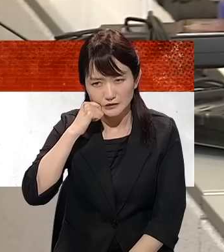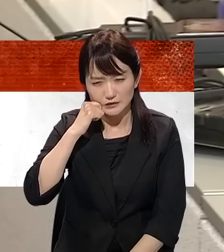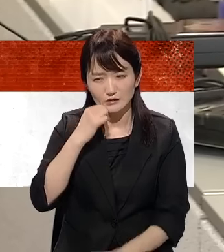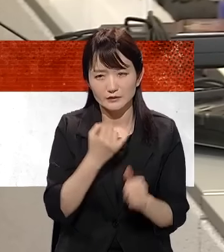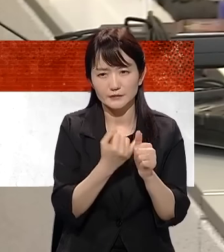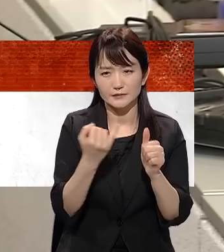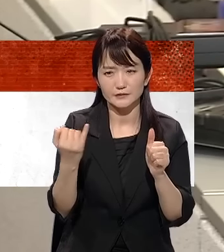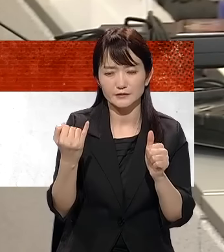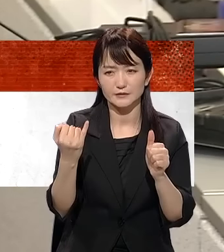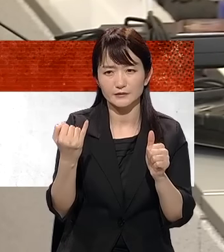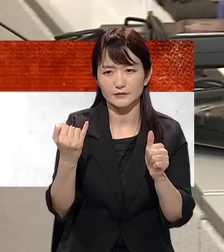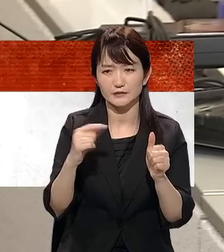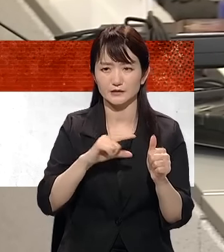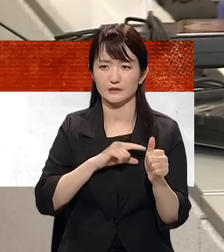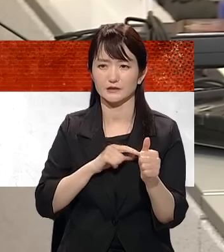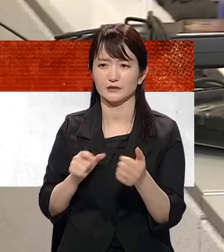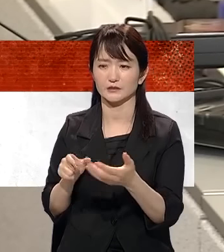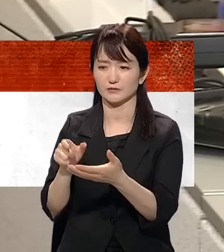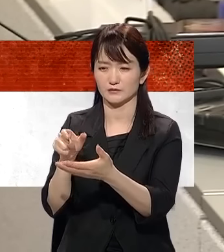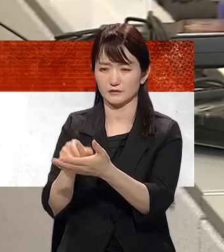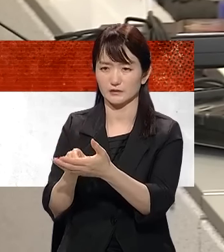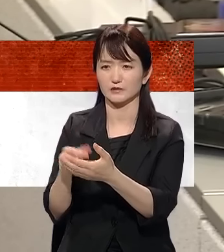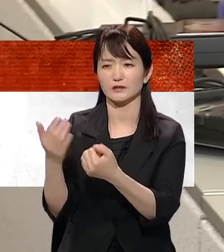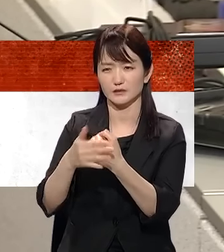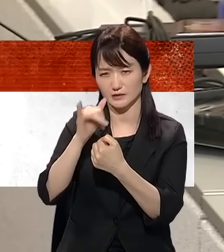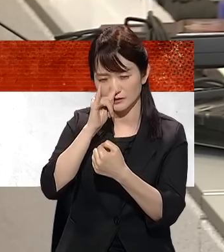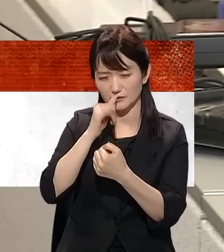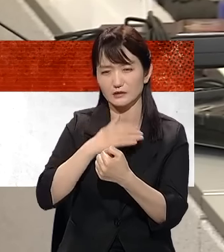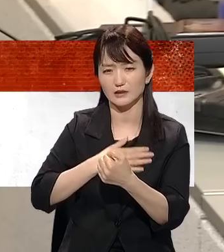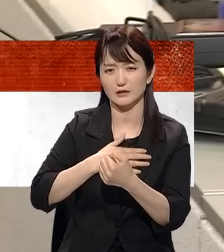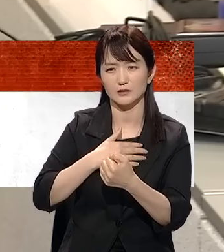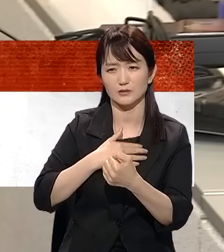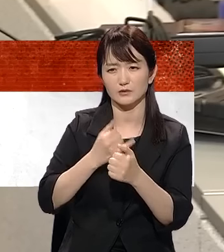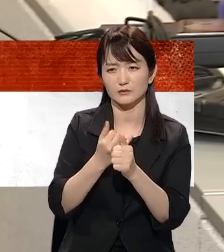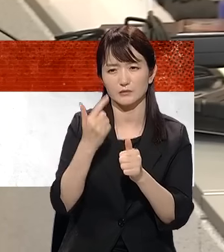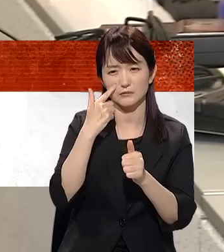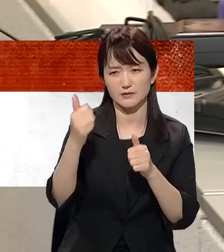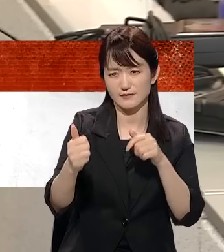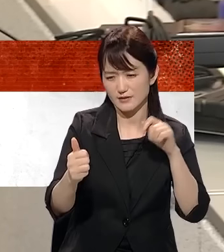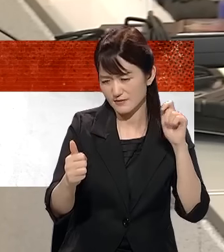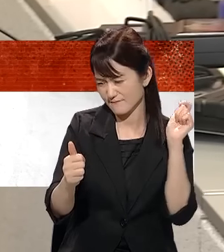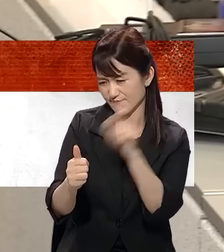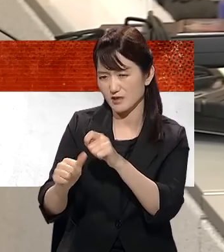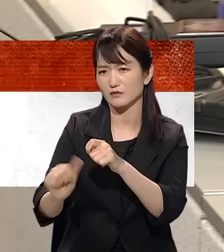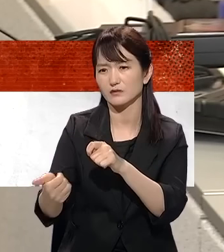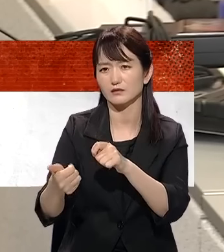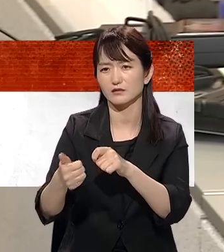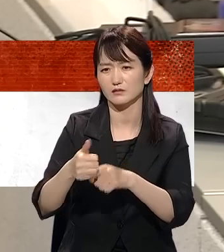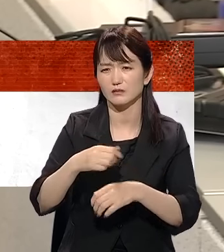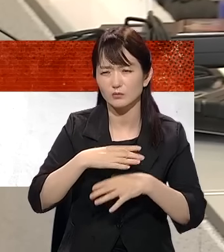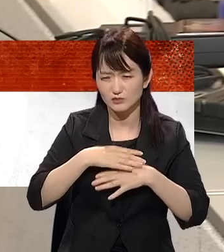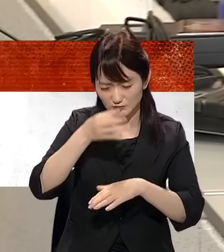어려워서 처명 수혜가 있다는 걸 알고 그랬습니다 무섭고